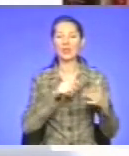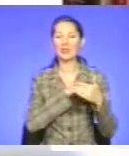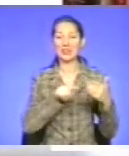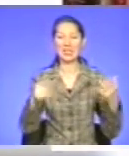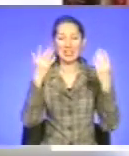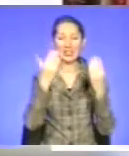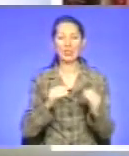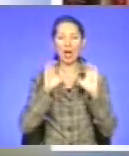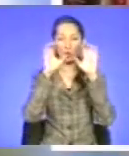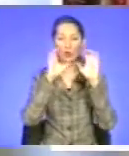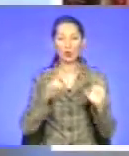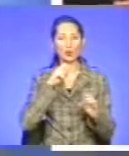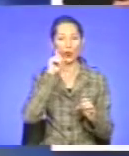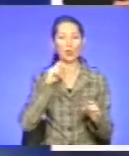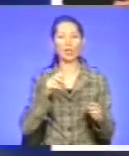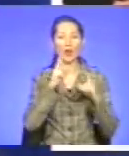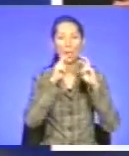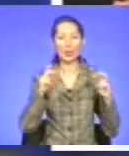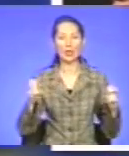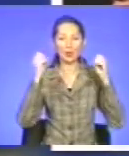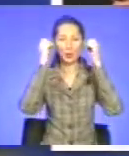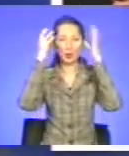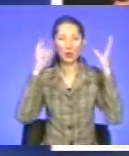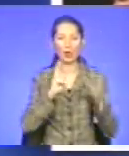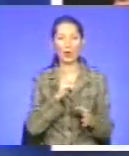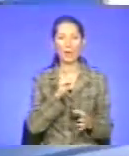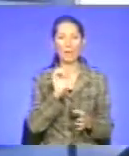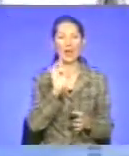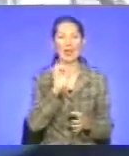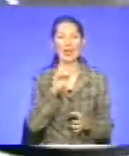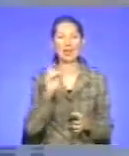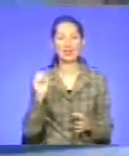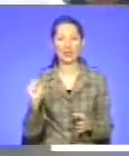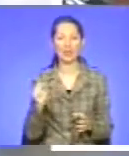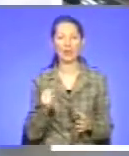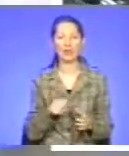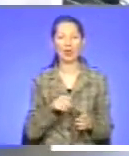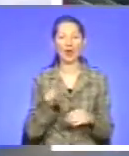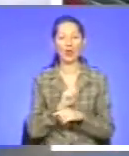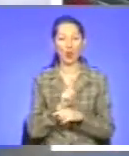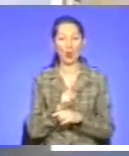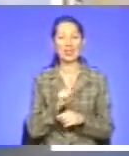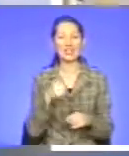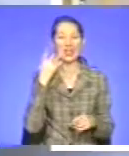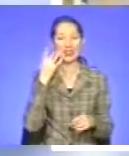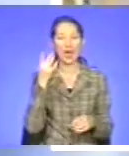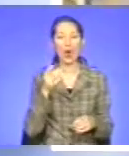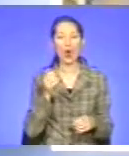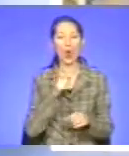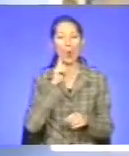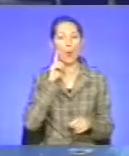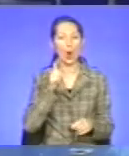України у Палаці культури «Березіль» імені Леся Курбаса в Тернополі. Чи легко молоді знайти роботу?